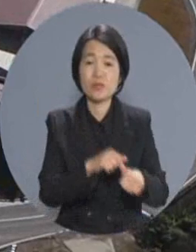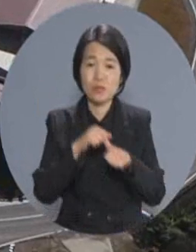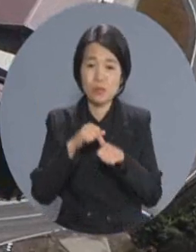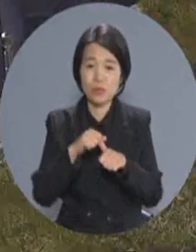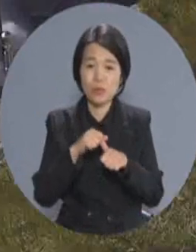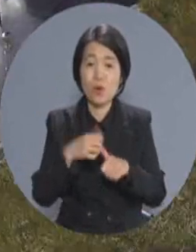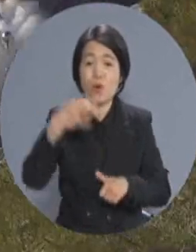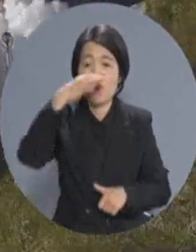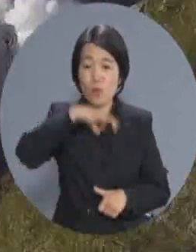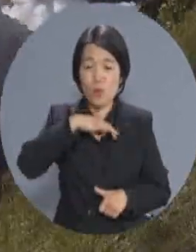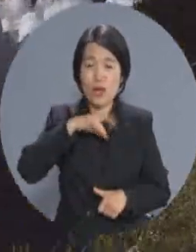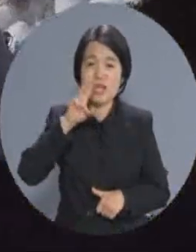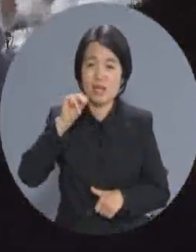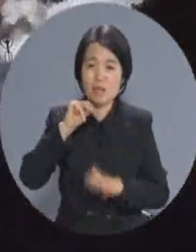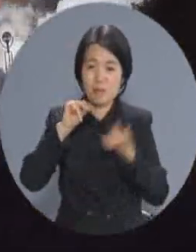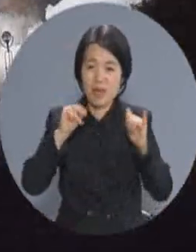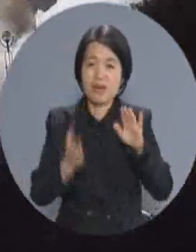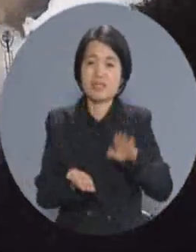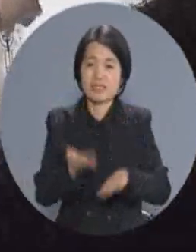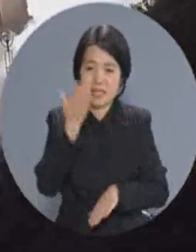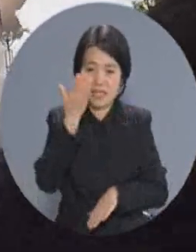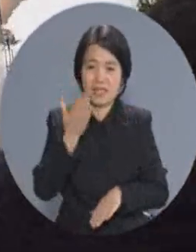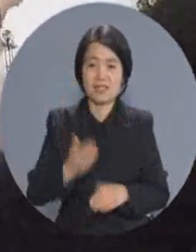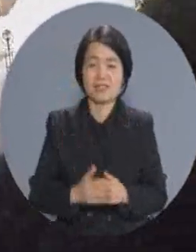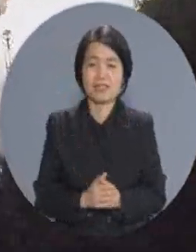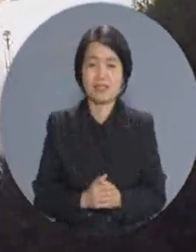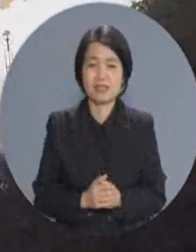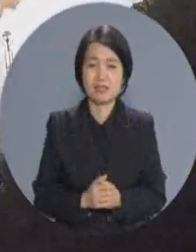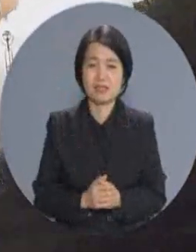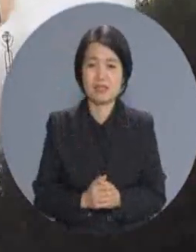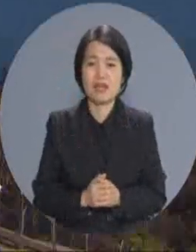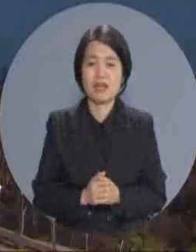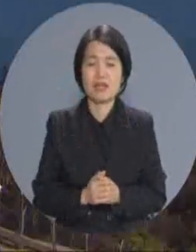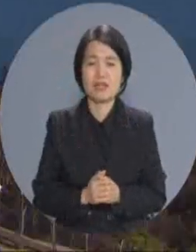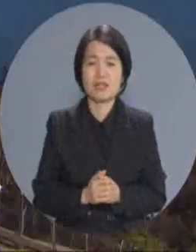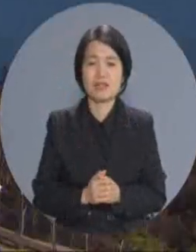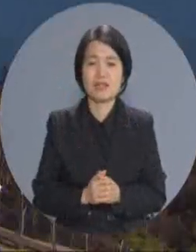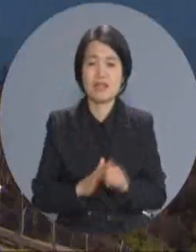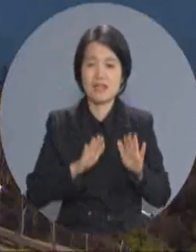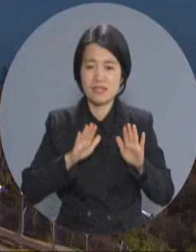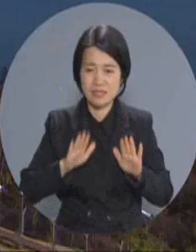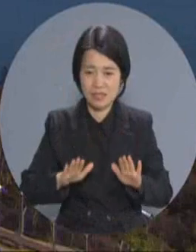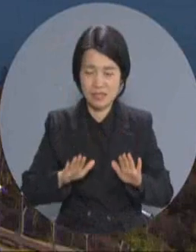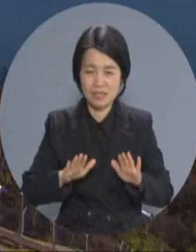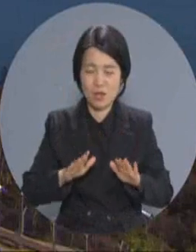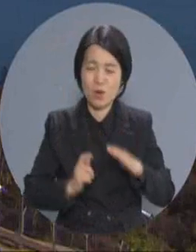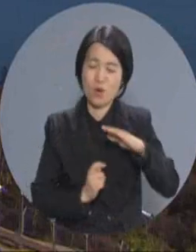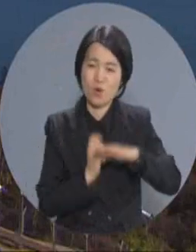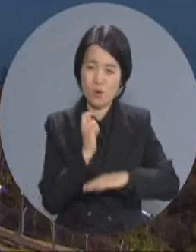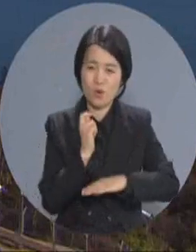고용 유발 효과도 2만 명 이상 이렇게 보고 있거든요 그래서 이제는 공에도